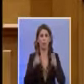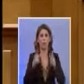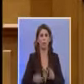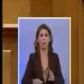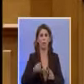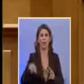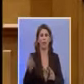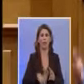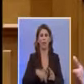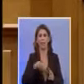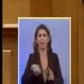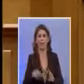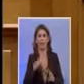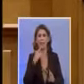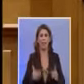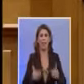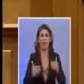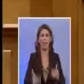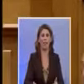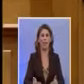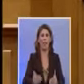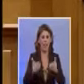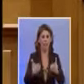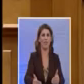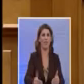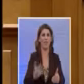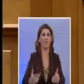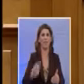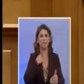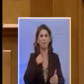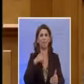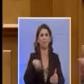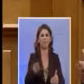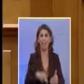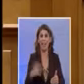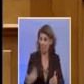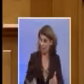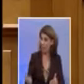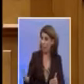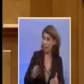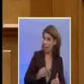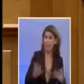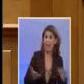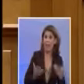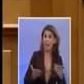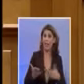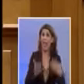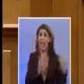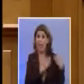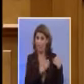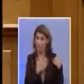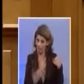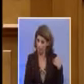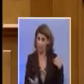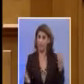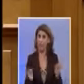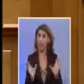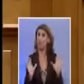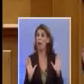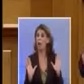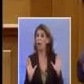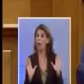ακυρώθηκαν? Γιατί αναβλήθηκαν? Γιατί ματαιώθηκαν? Έχετε να πείτε κάτι γι' αυτό? Έχετε καμία ευθύνη?